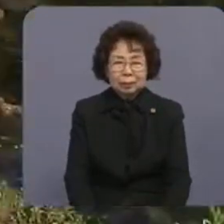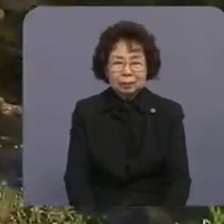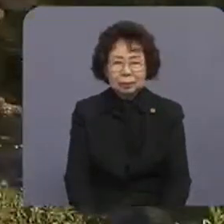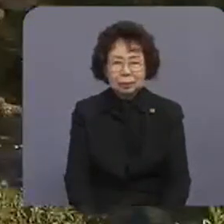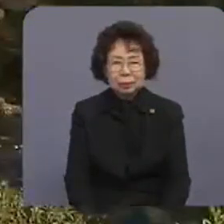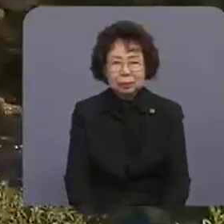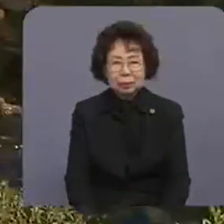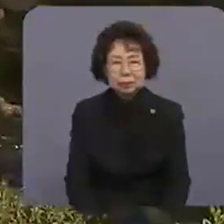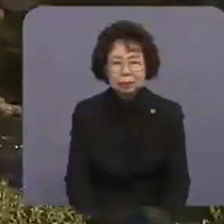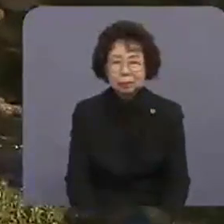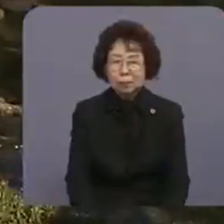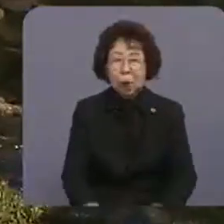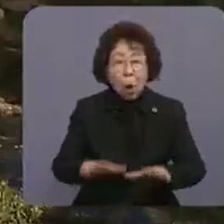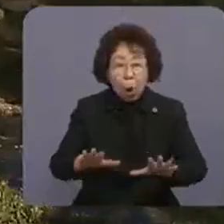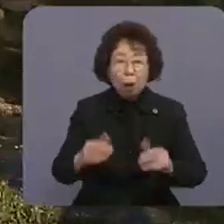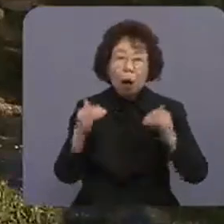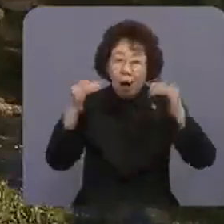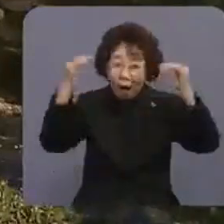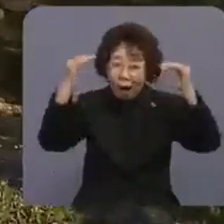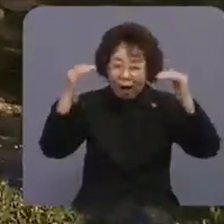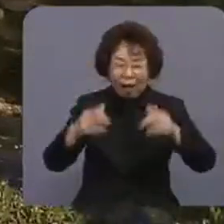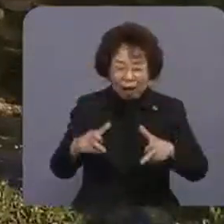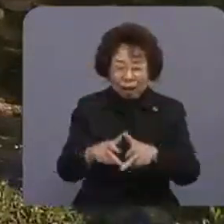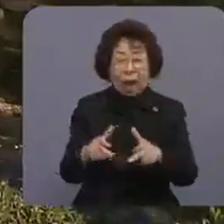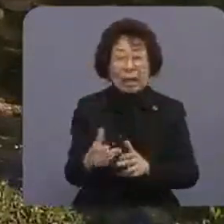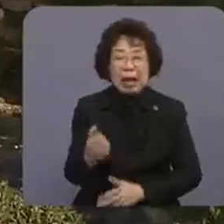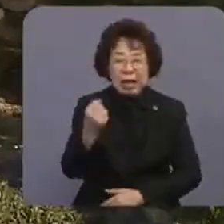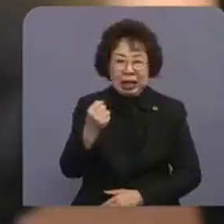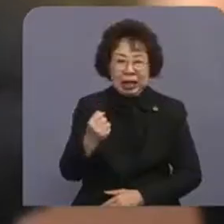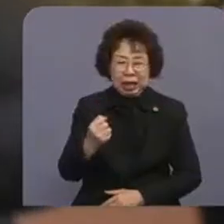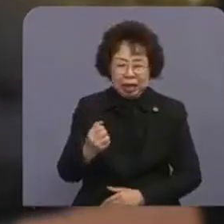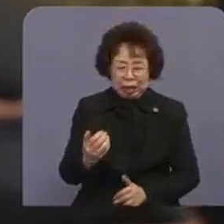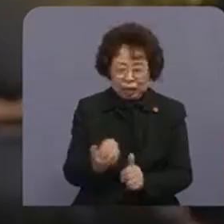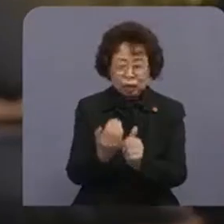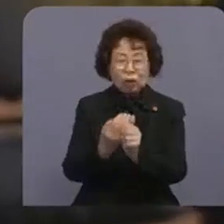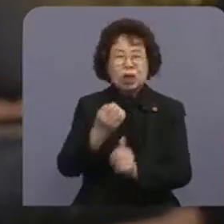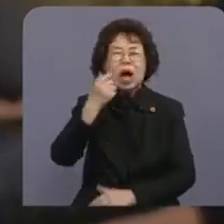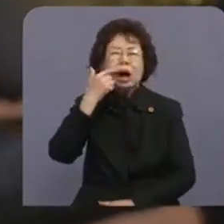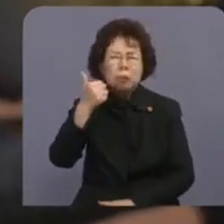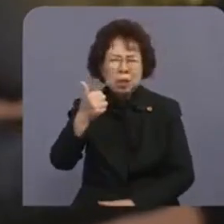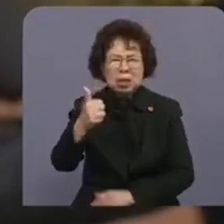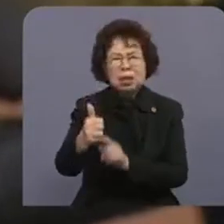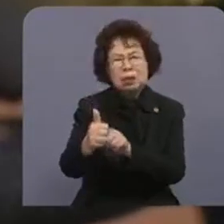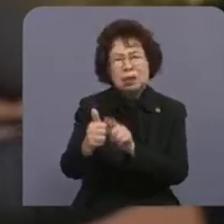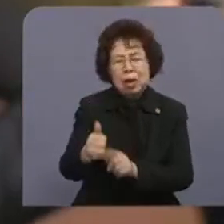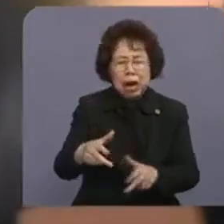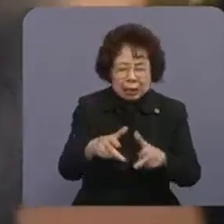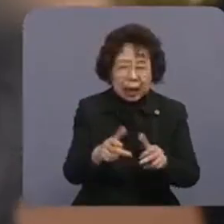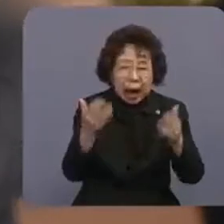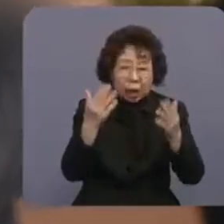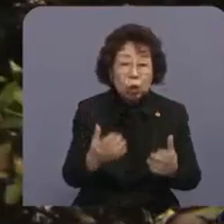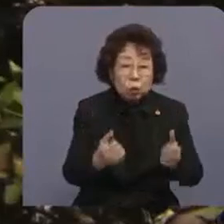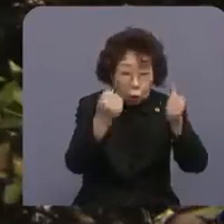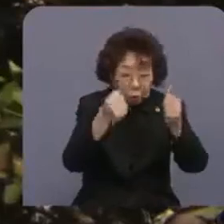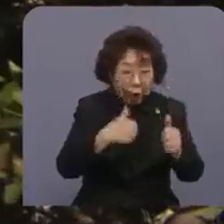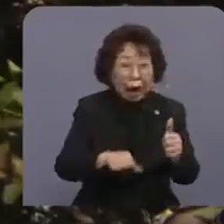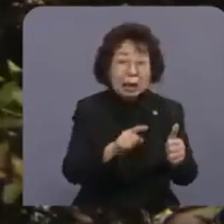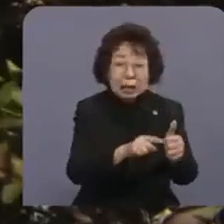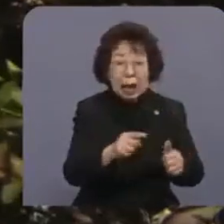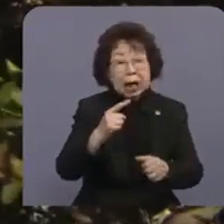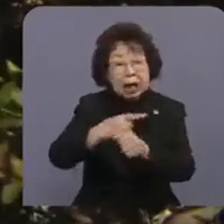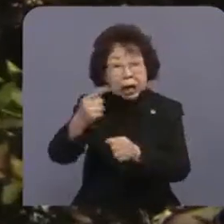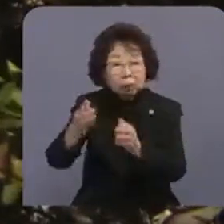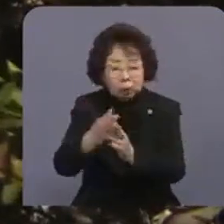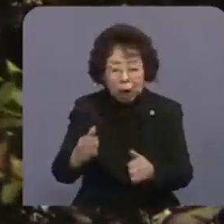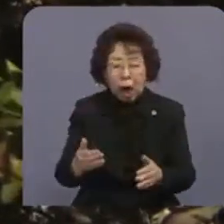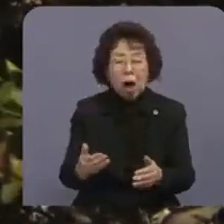기자입니다 올해 성인이 된 발달 장애인 아들을 키우는 아버지 임모씨 장애인 학교를 졸업한 아들 를 내년부터